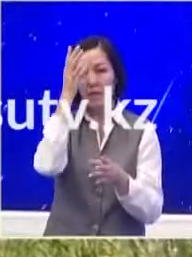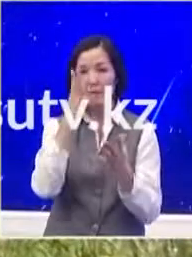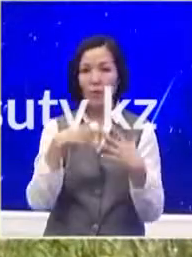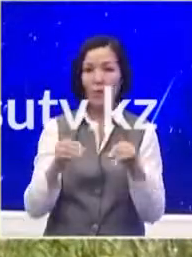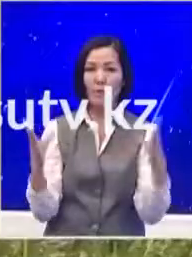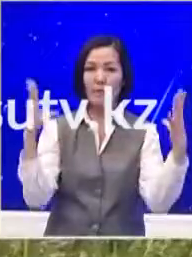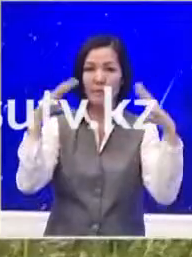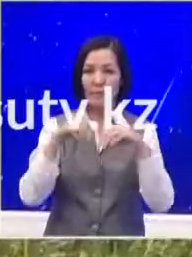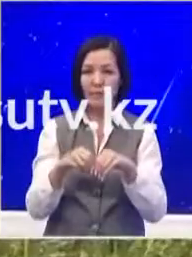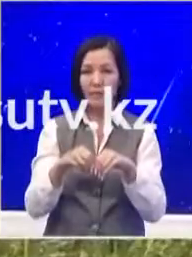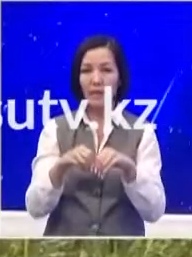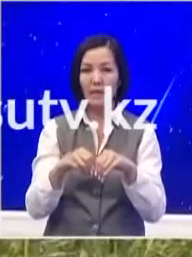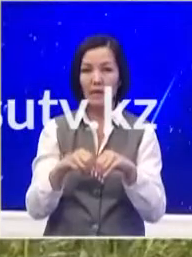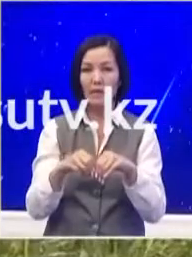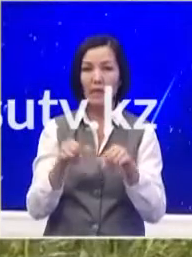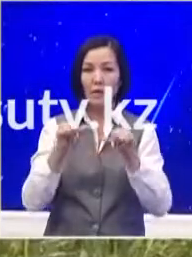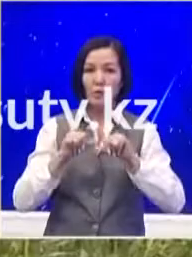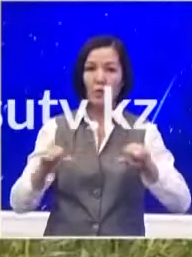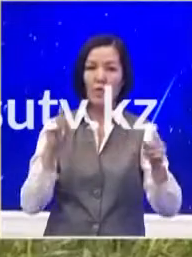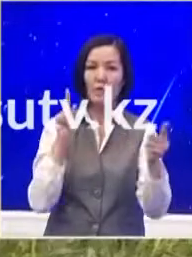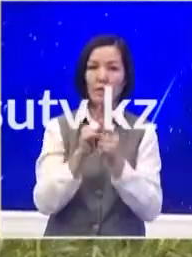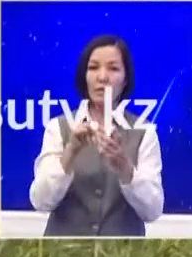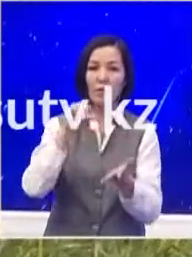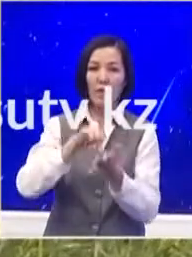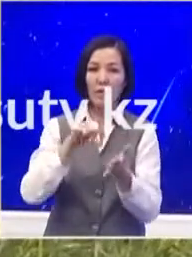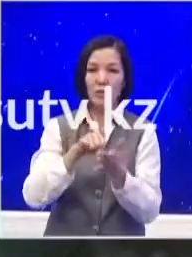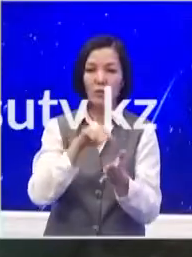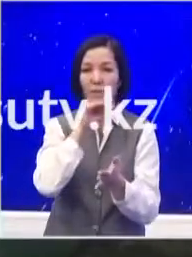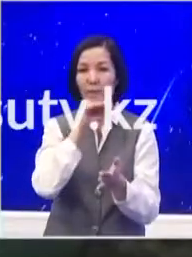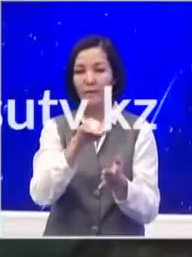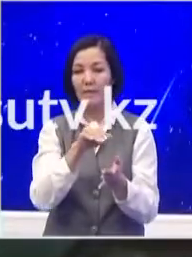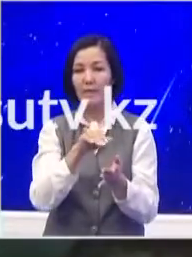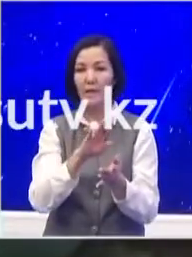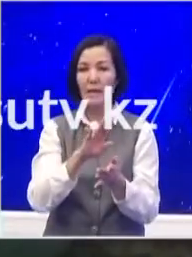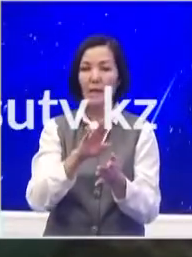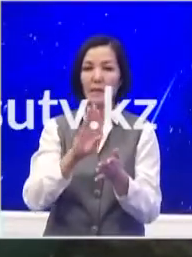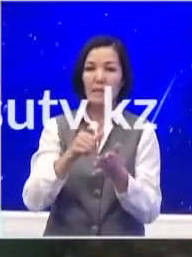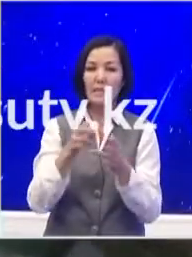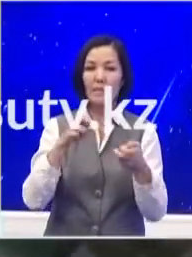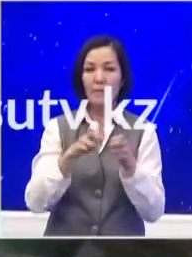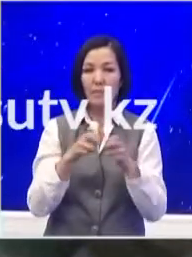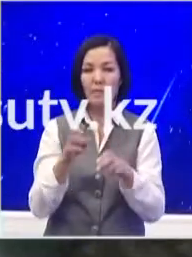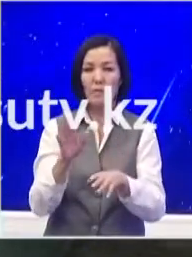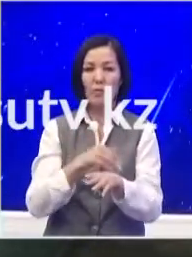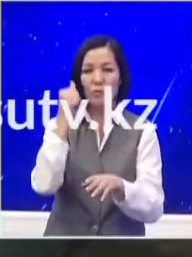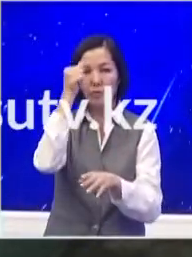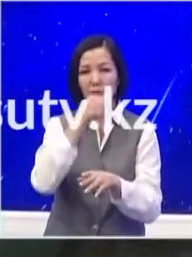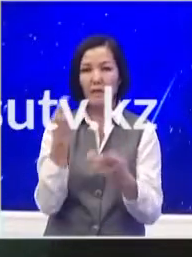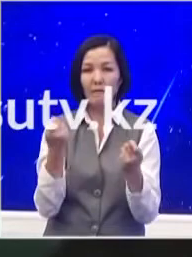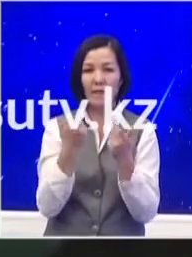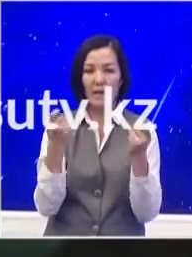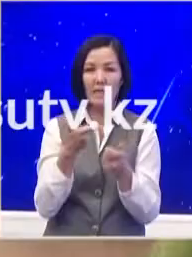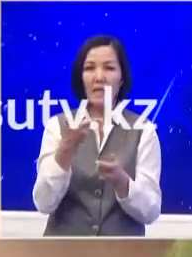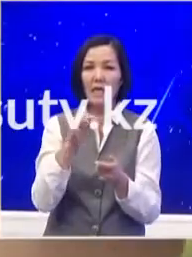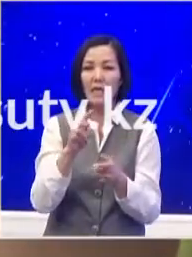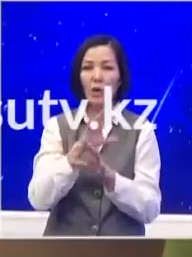сала мамандарының пікірі. Дөңгелек үстел барысында қатысушылар питомниктің негізгі проблемалары мен көп жылдық дақылдардың гендік